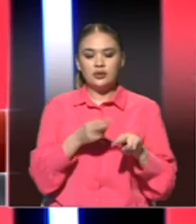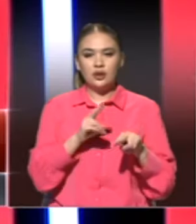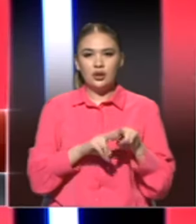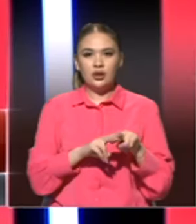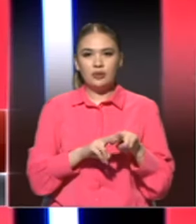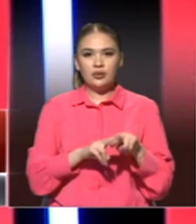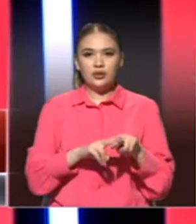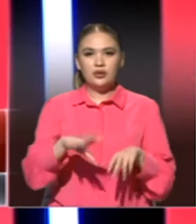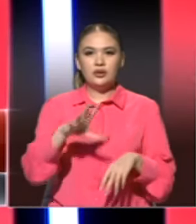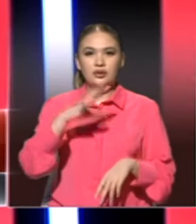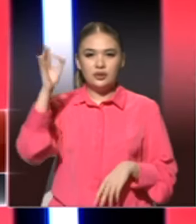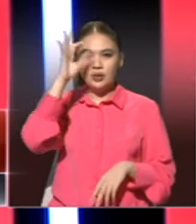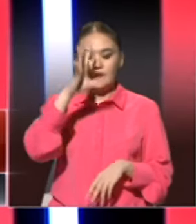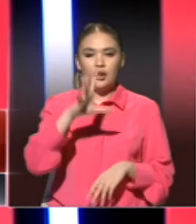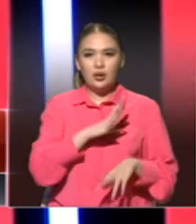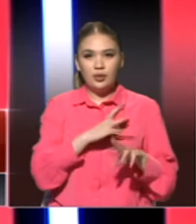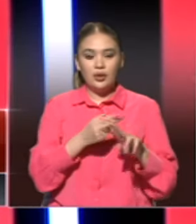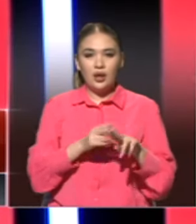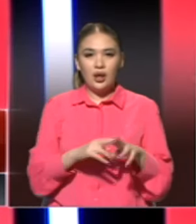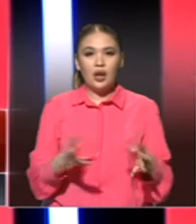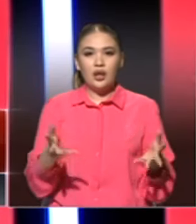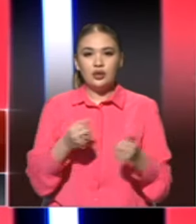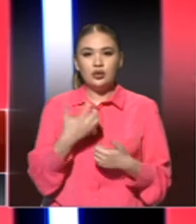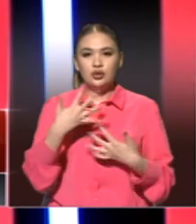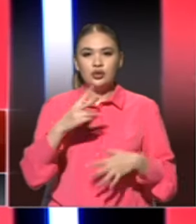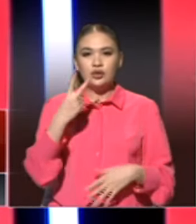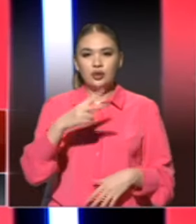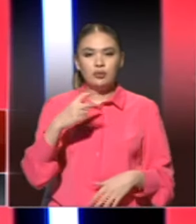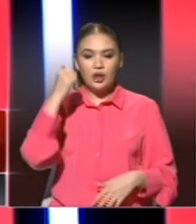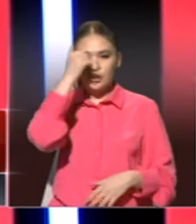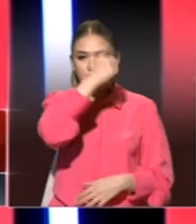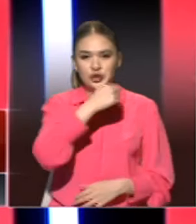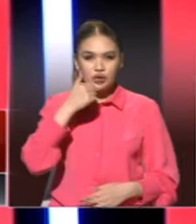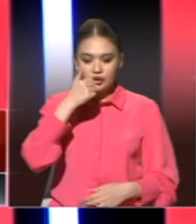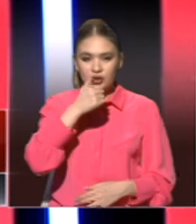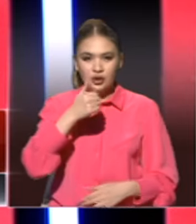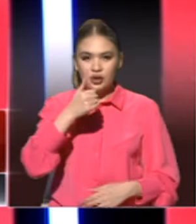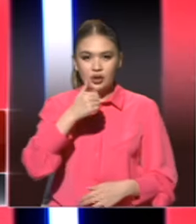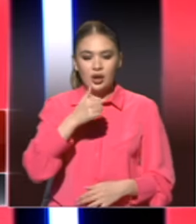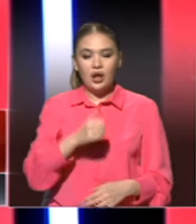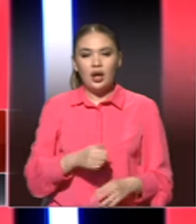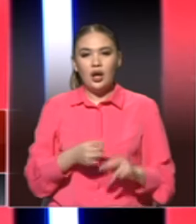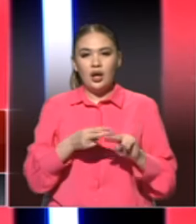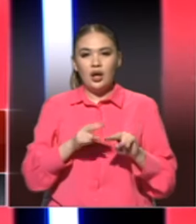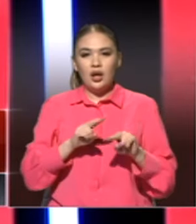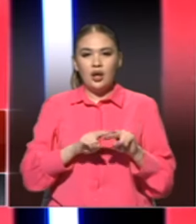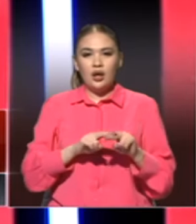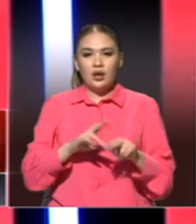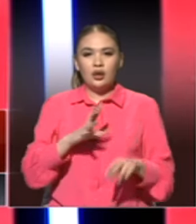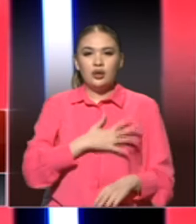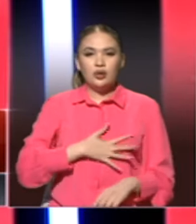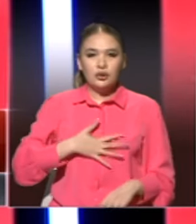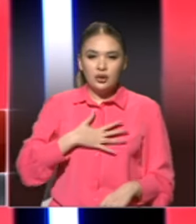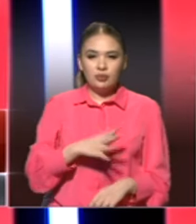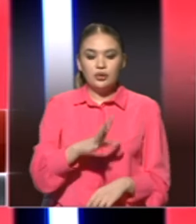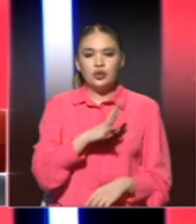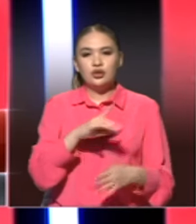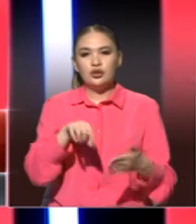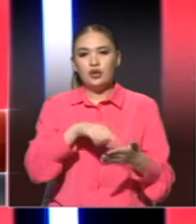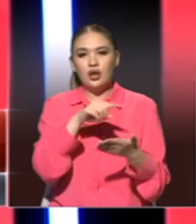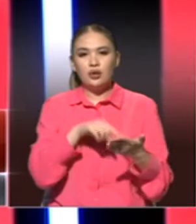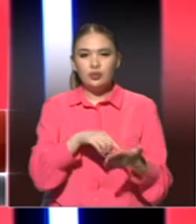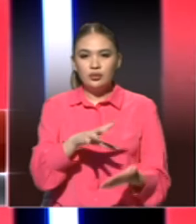сынына ала бастағанына тура 20 жылдың жүзі болды биыл. О баста көп елең алаң болды, көп сұрақ болды. Қазір енді осының